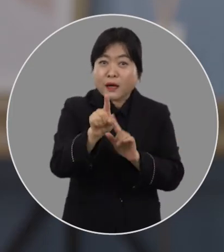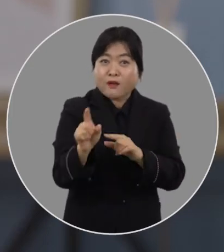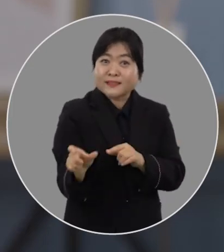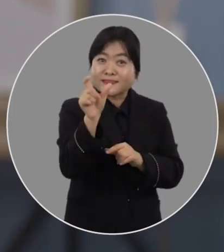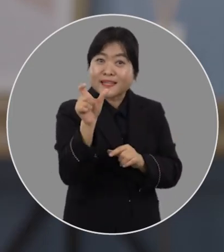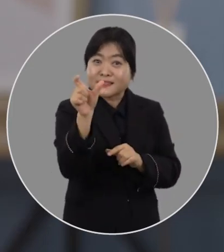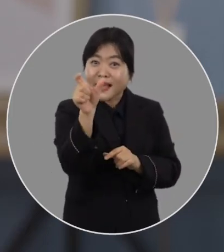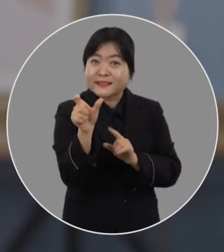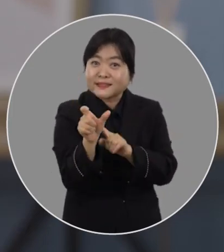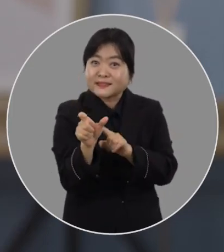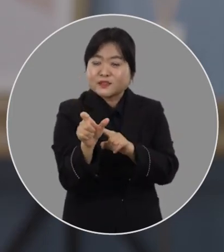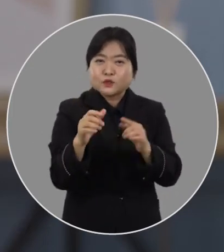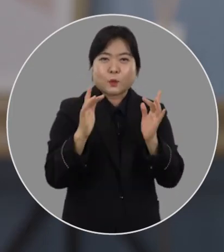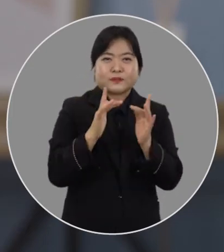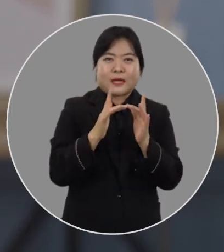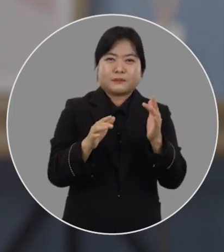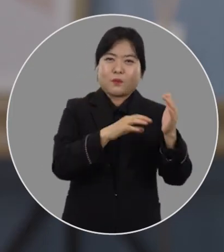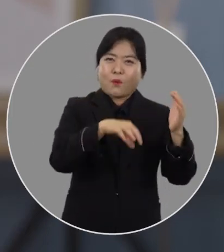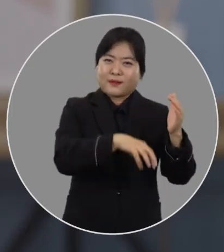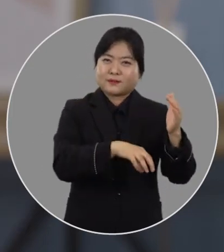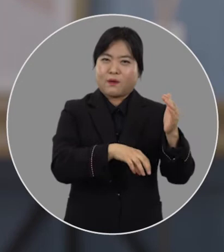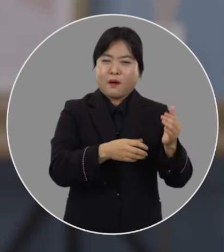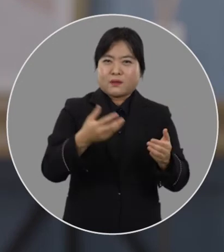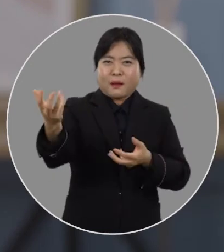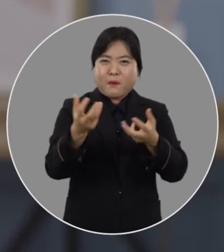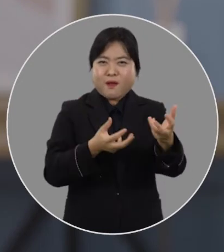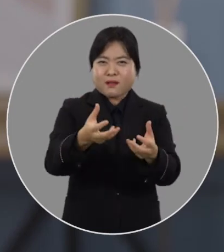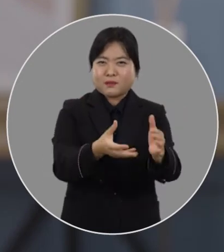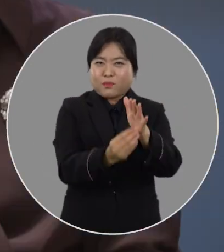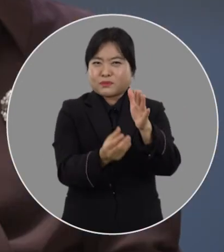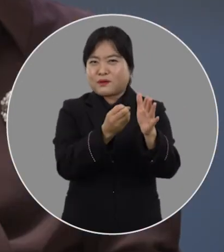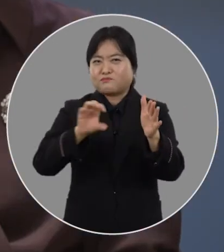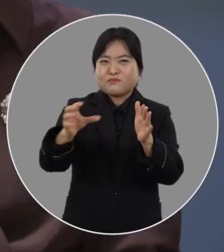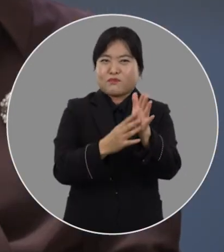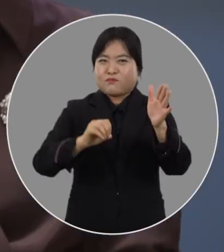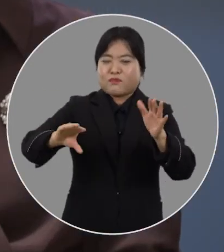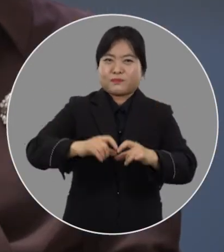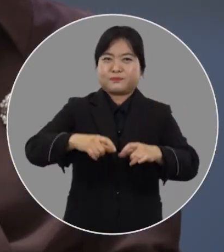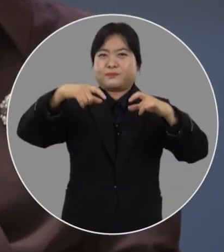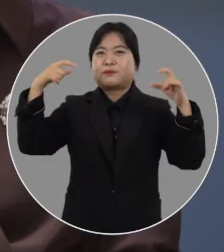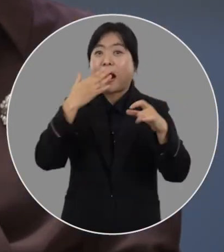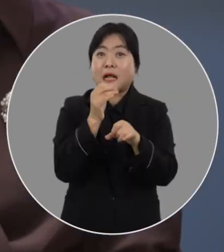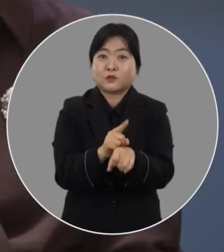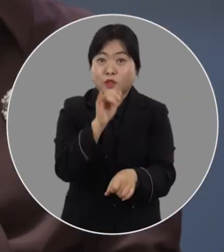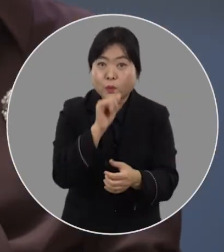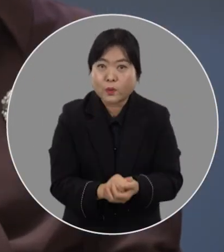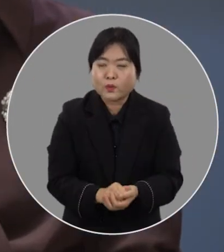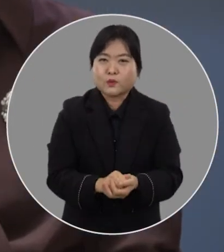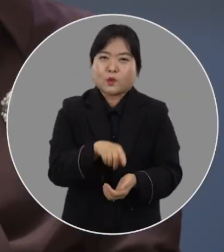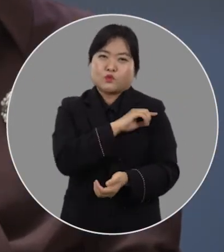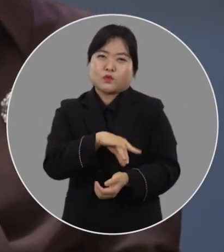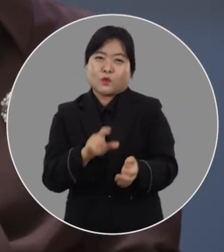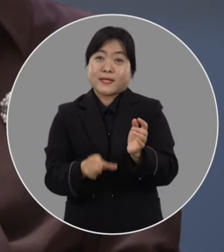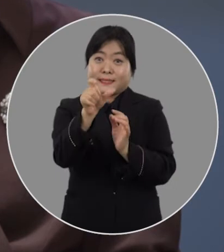달리는 무수한 댓글들 그리고 다른 사이버 공간으로 퍼나르기를 통해서 무한 확산될 가능성이 있고요. 또